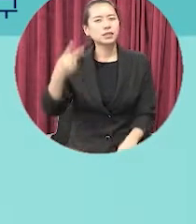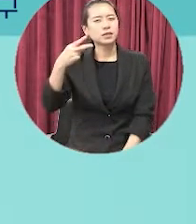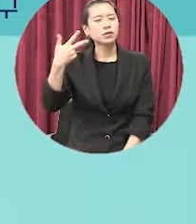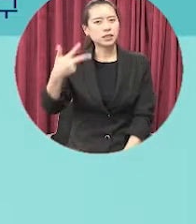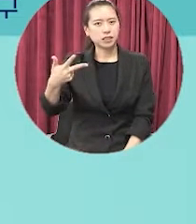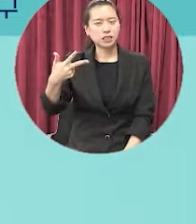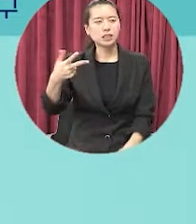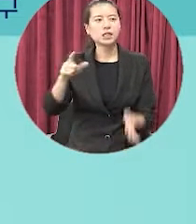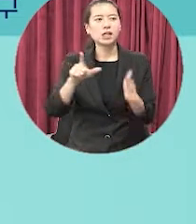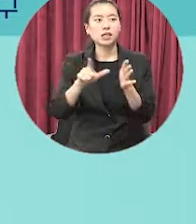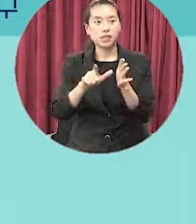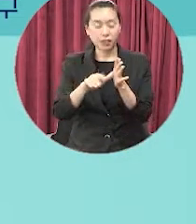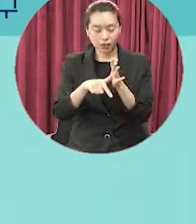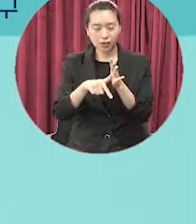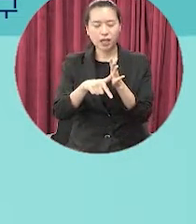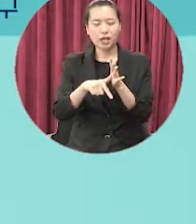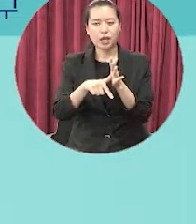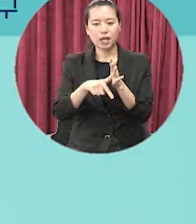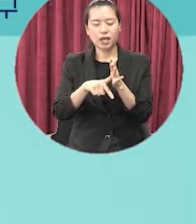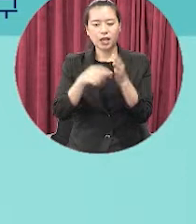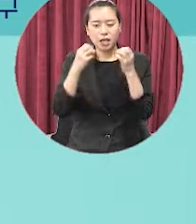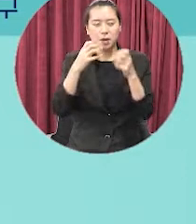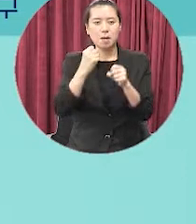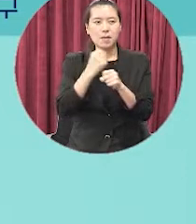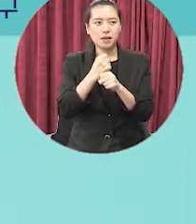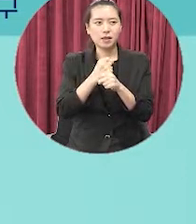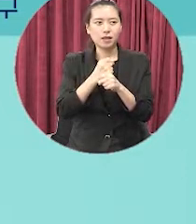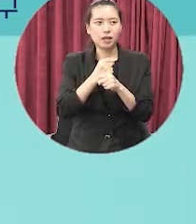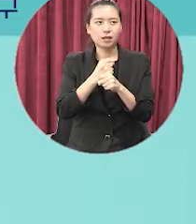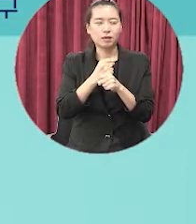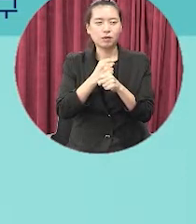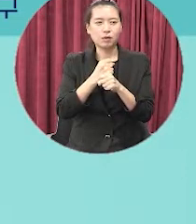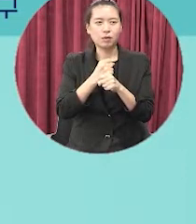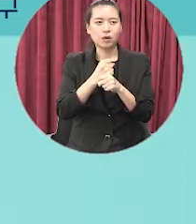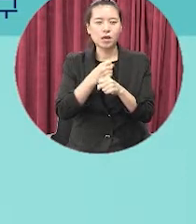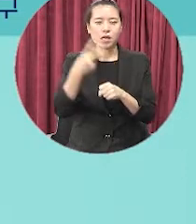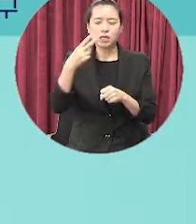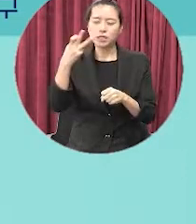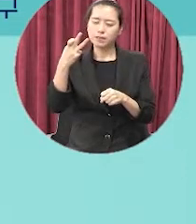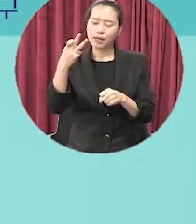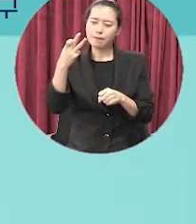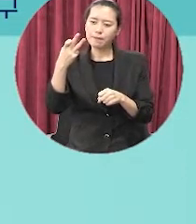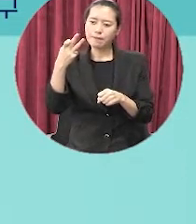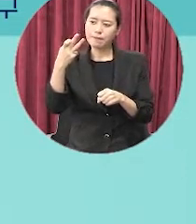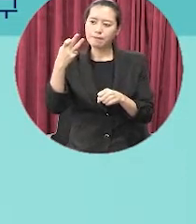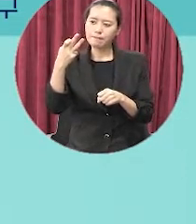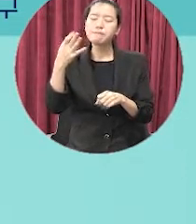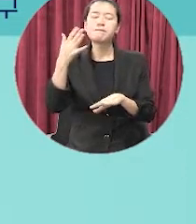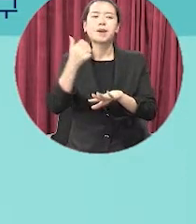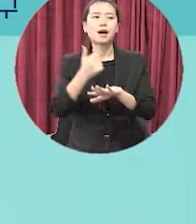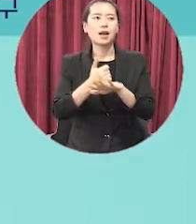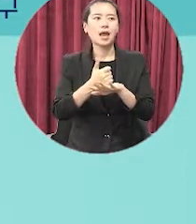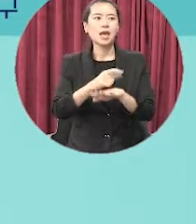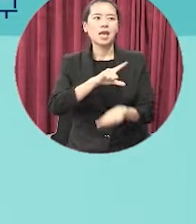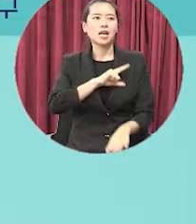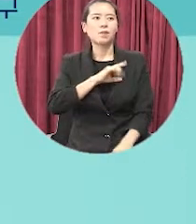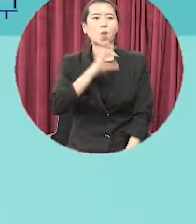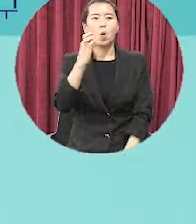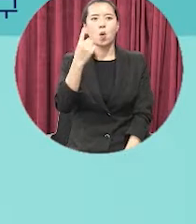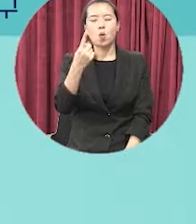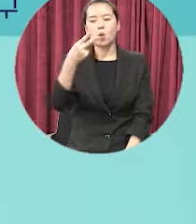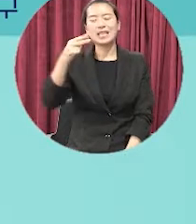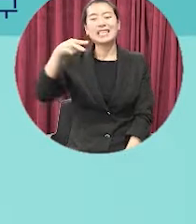년에 출범을 해서 2014년 돼 이제 그 전에 놈아 비었는데 2013년 40 2014년 초에 5 dc 로 이름을 바꾸었고 요